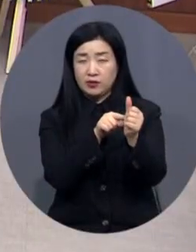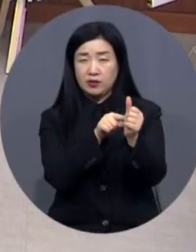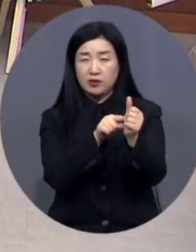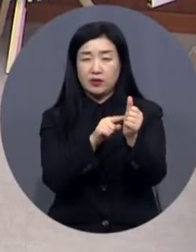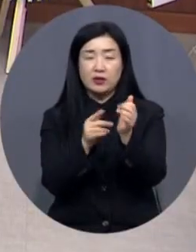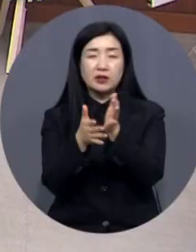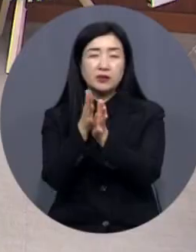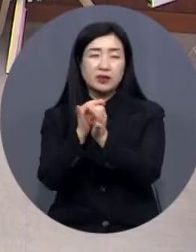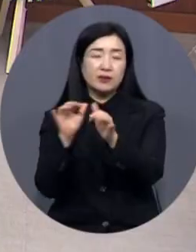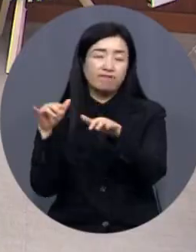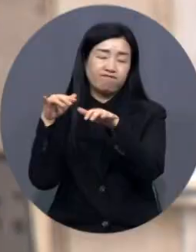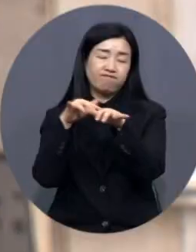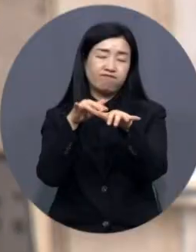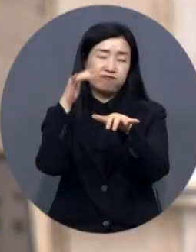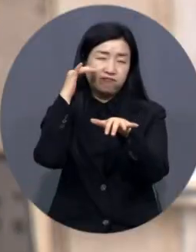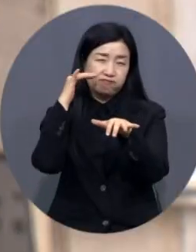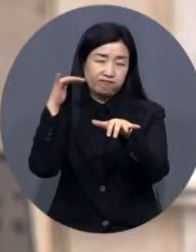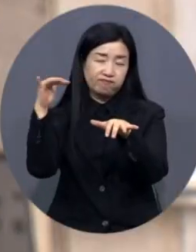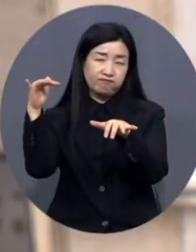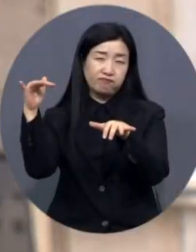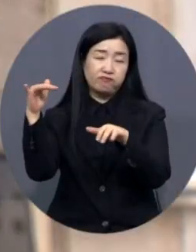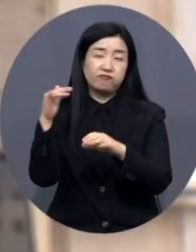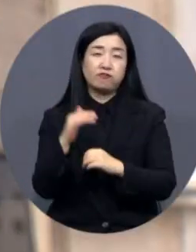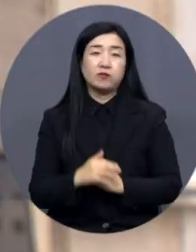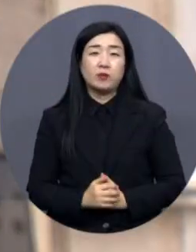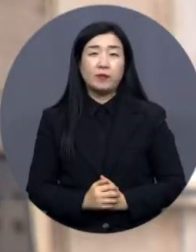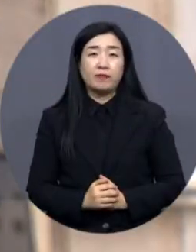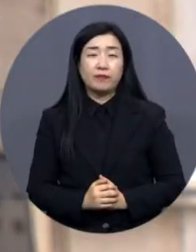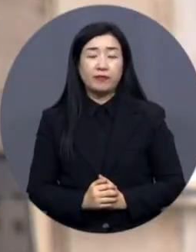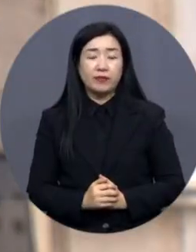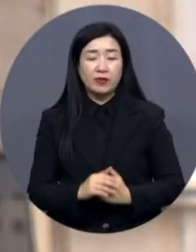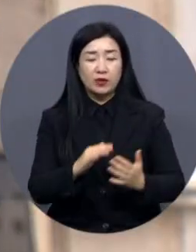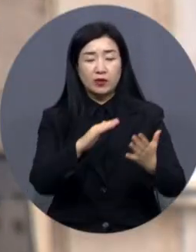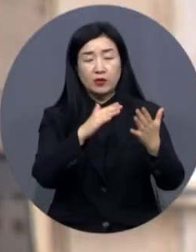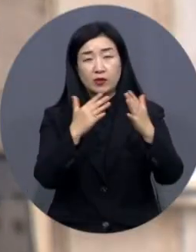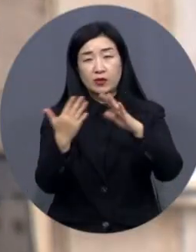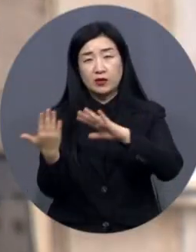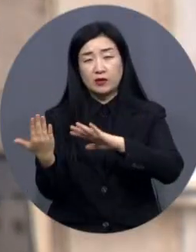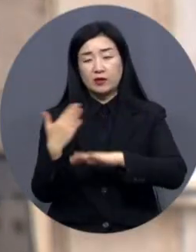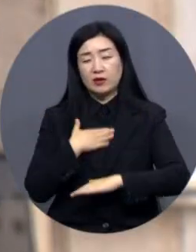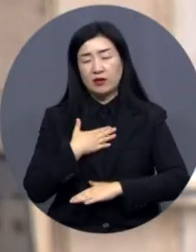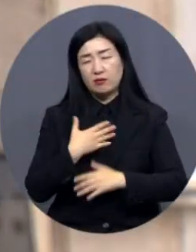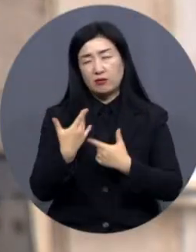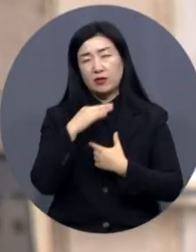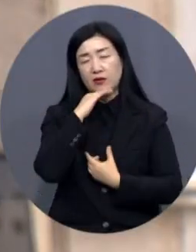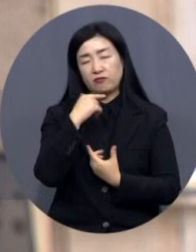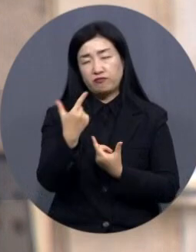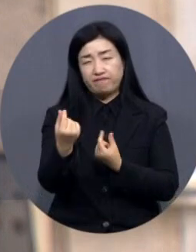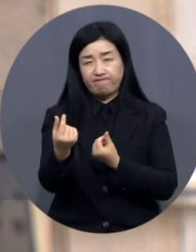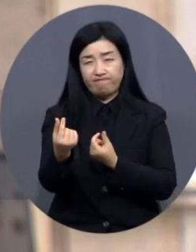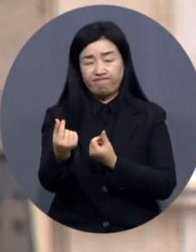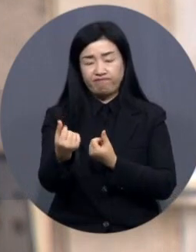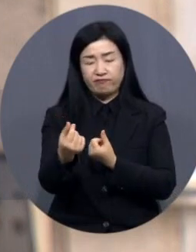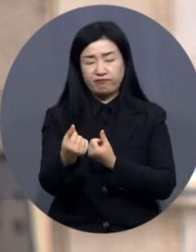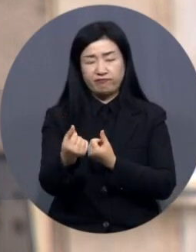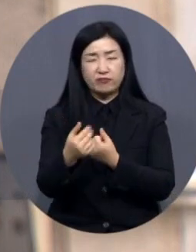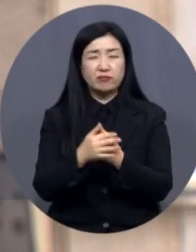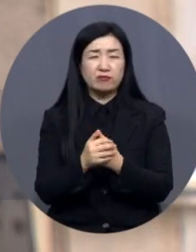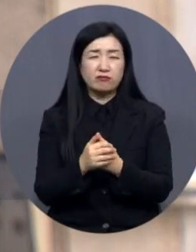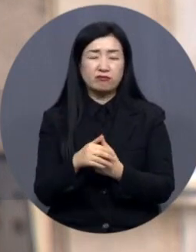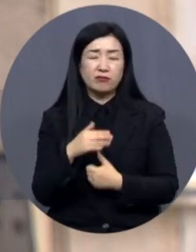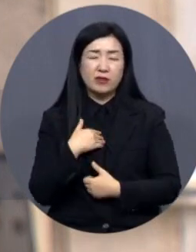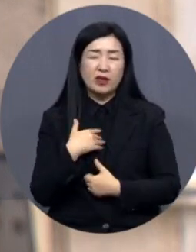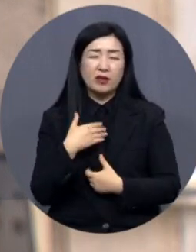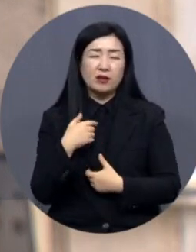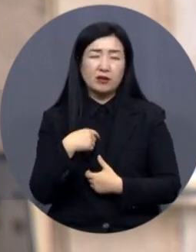시민들의 발길이 이어졌습니다. 순직하신 분이 저랑 비슷한 나이대이신 걸로 알고 있어서 조금 더 남일 같지